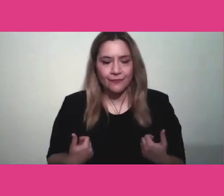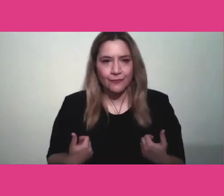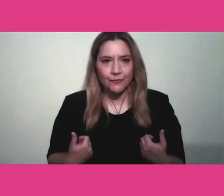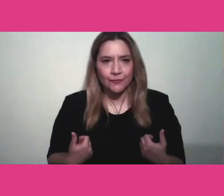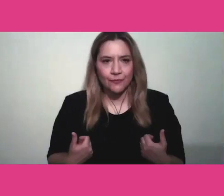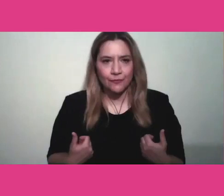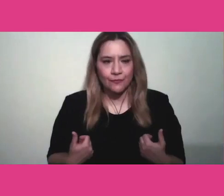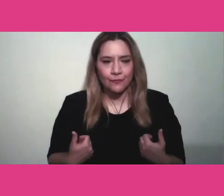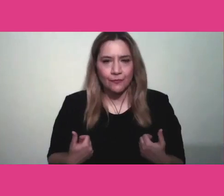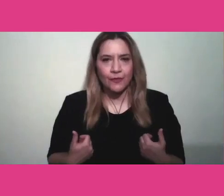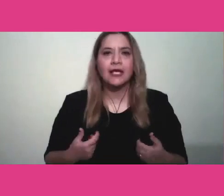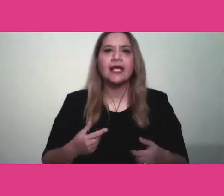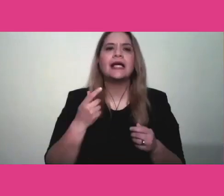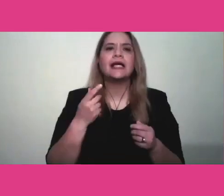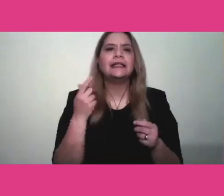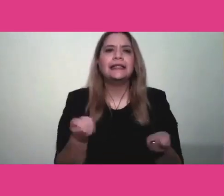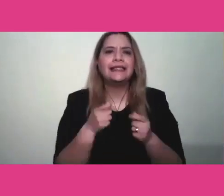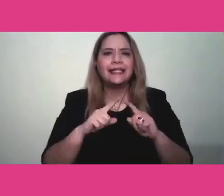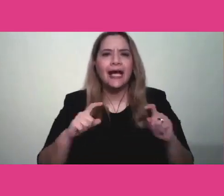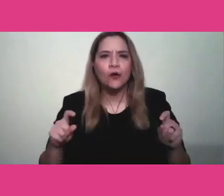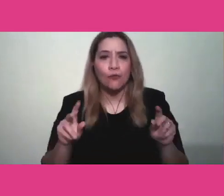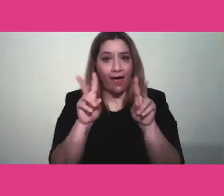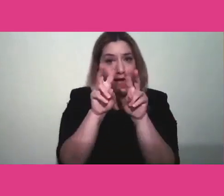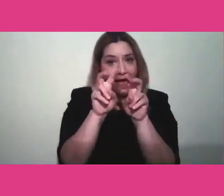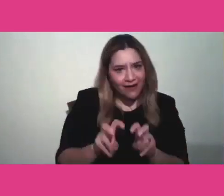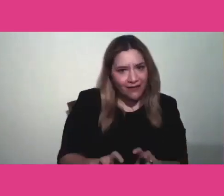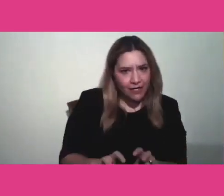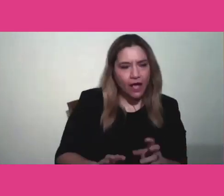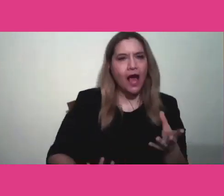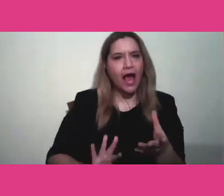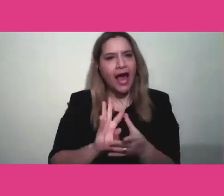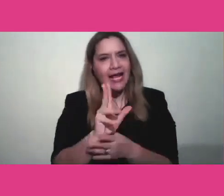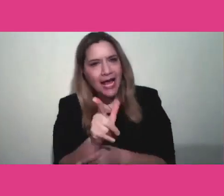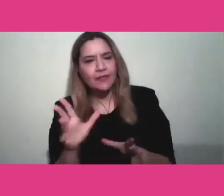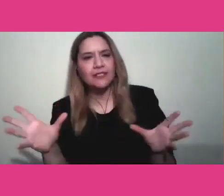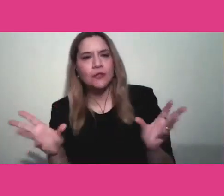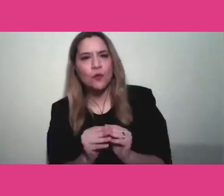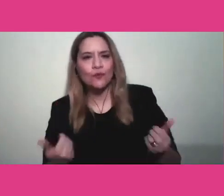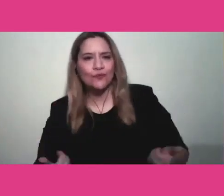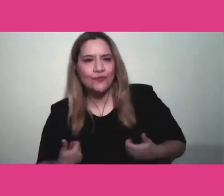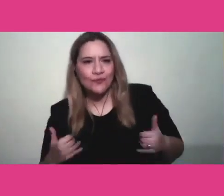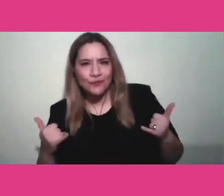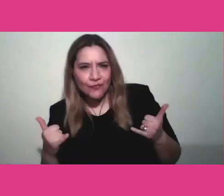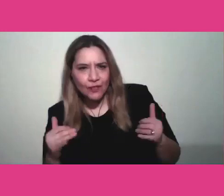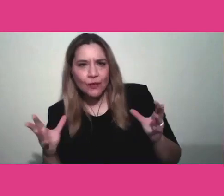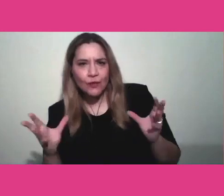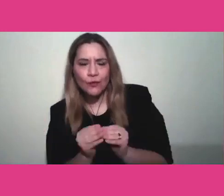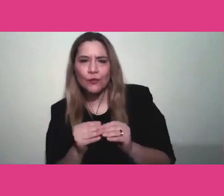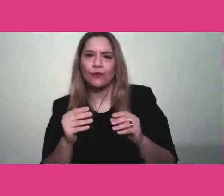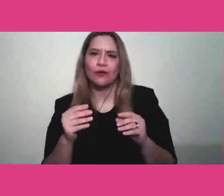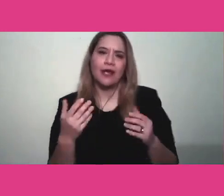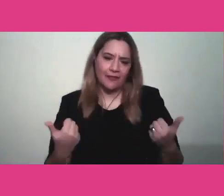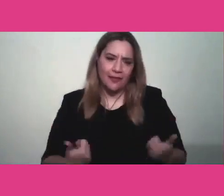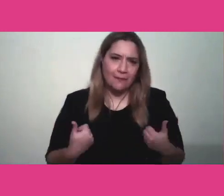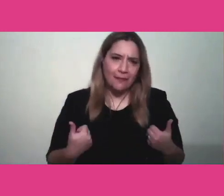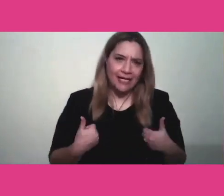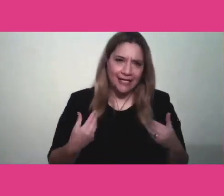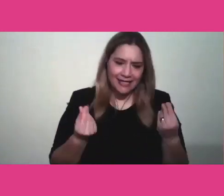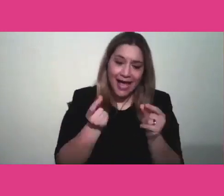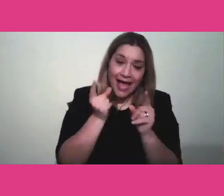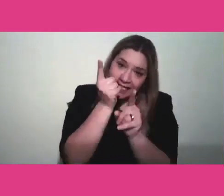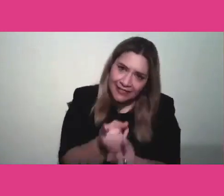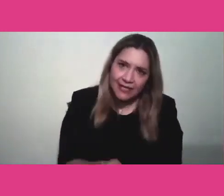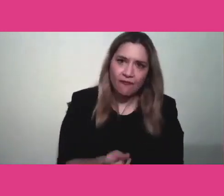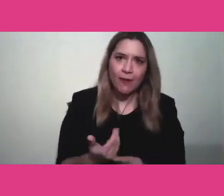αυτό που κυρίως κάνουμε είναι έρευνα και ανάπτυξη game-based εργαλείων, παιχνιδιών δηλαδή